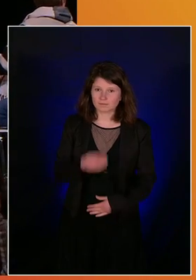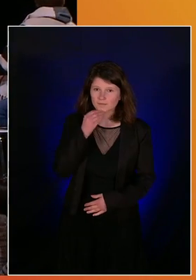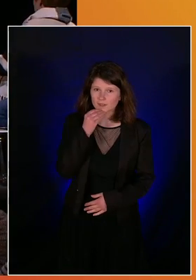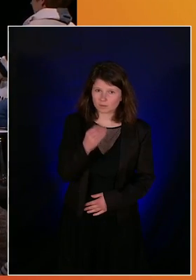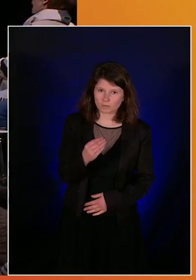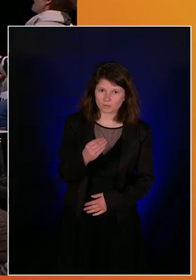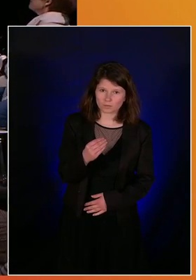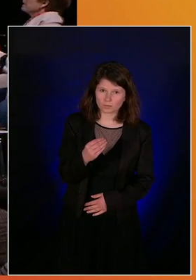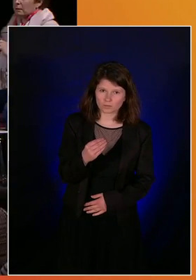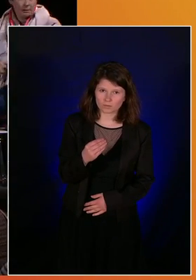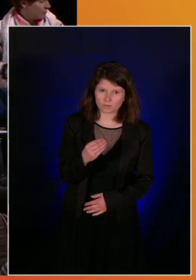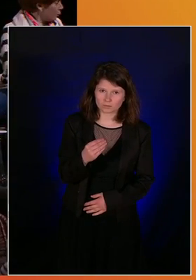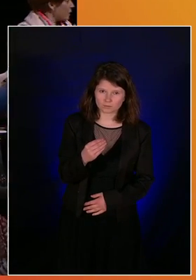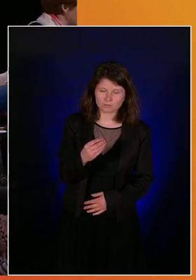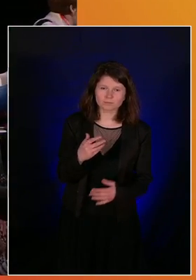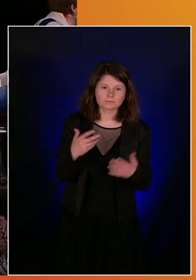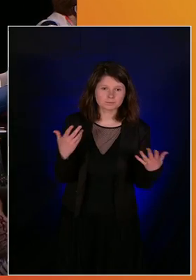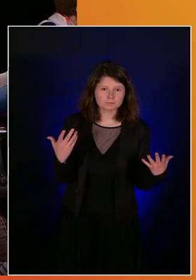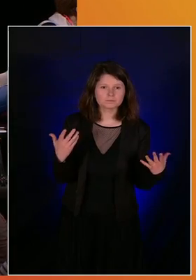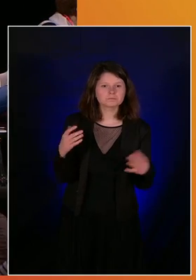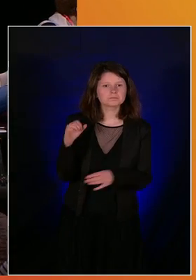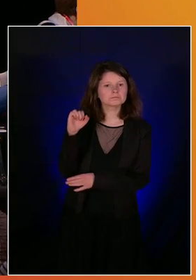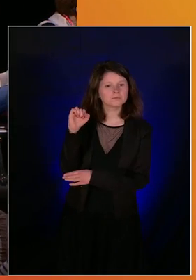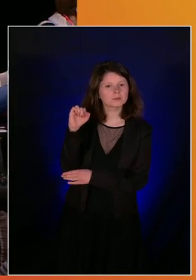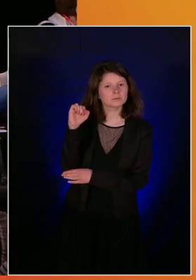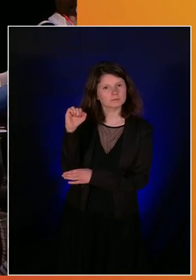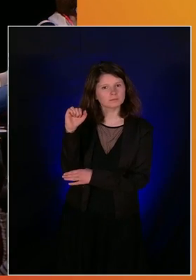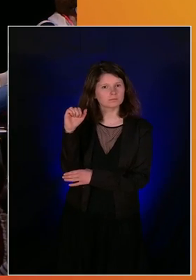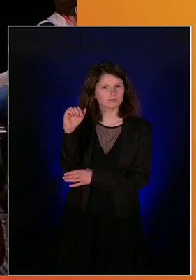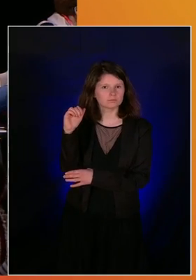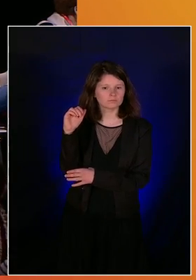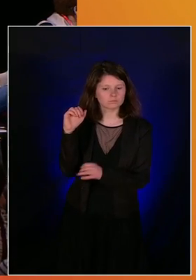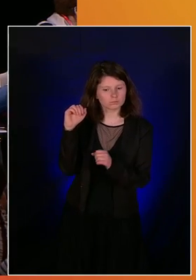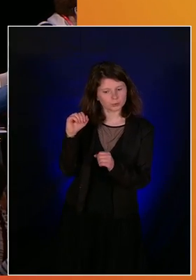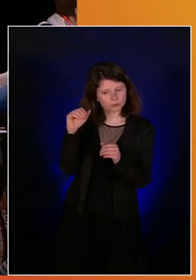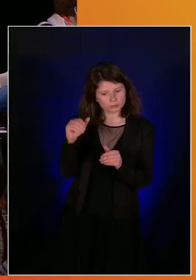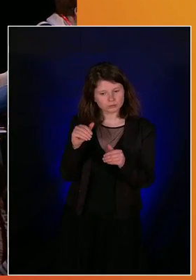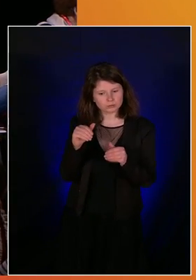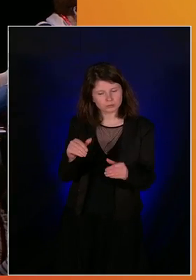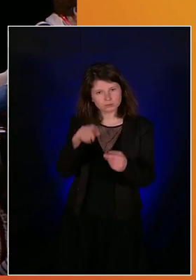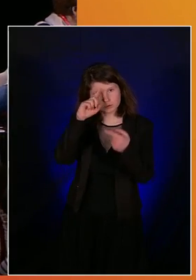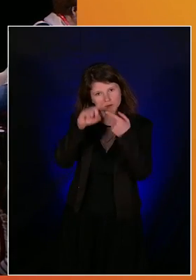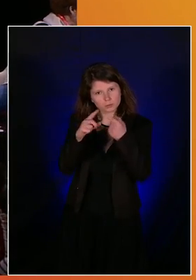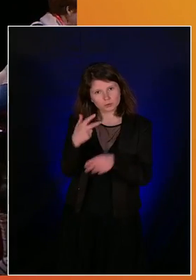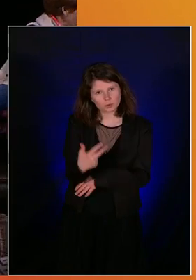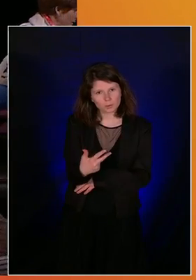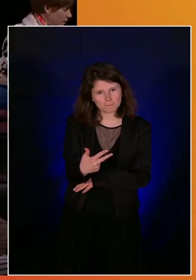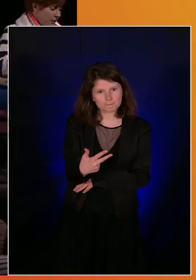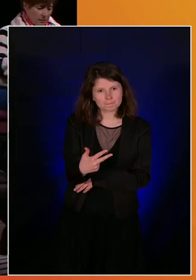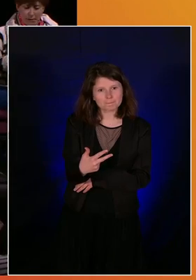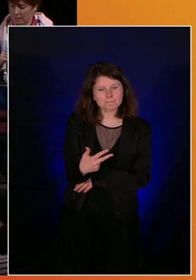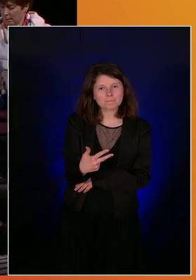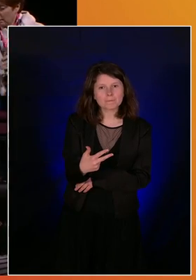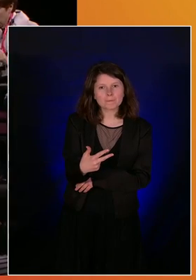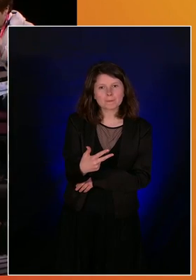bon d'accord bon ben camarad nous allons pouvoir entamer la question de la partie 3 du document d'orientation et la